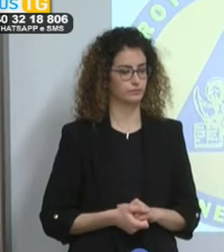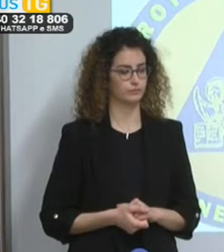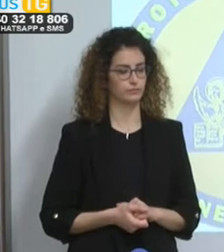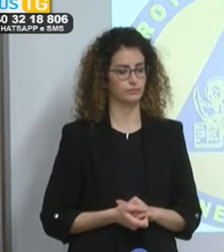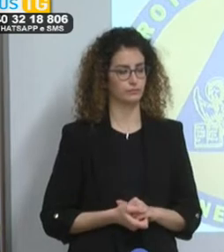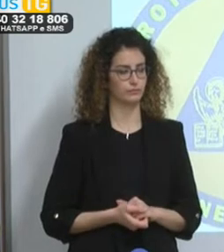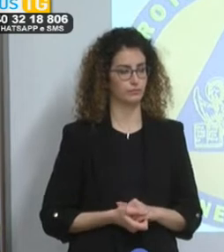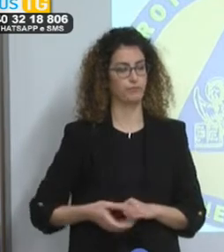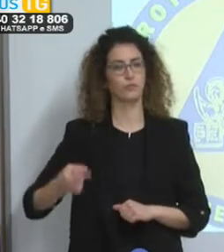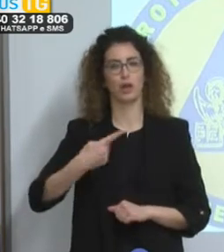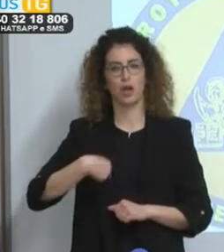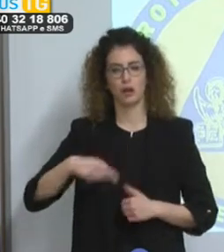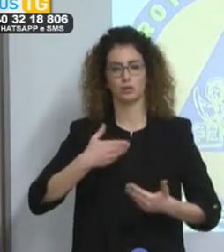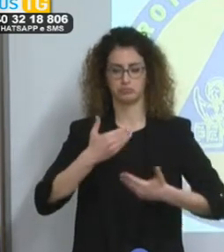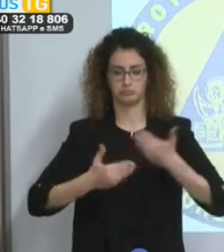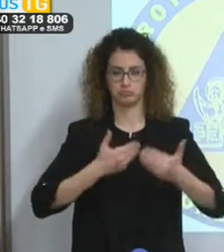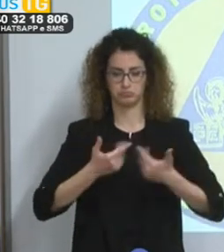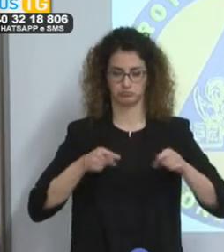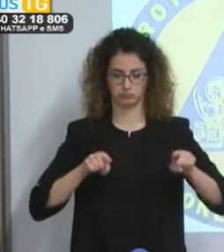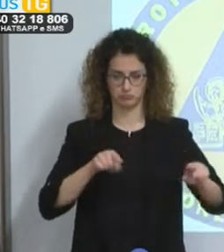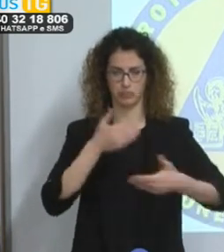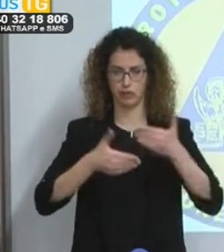noi parallelamente andiamo avanti con i fragili e